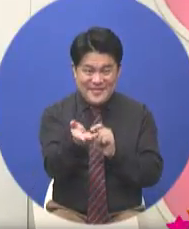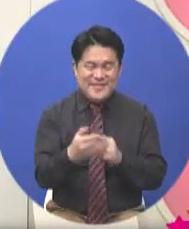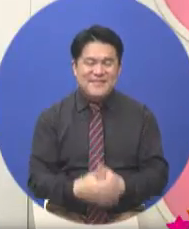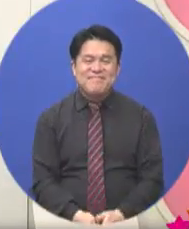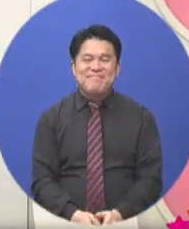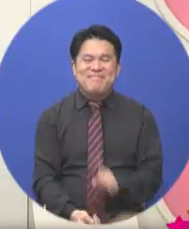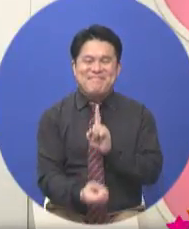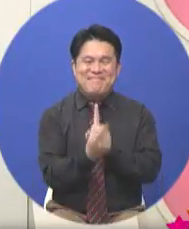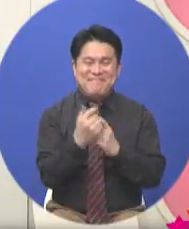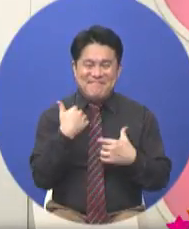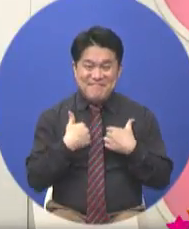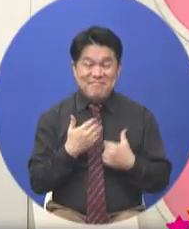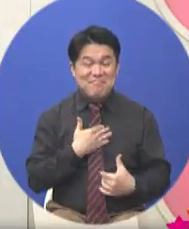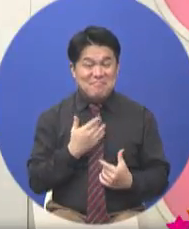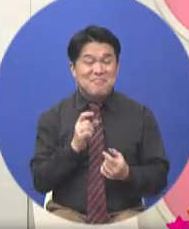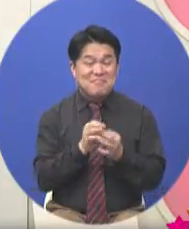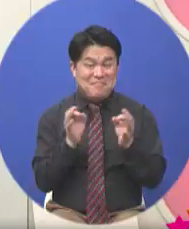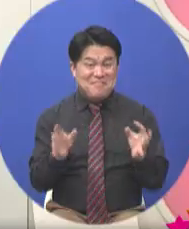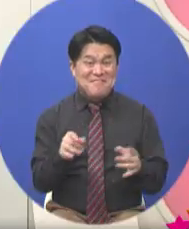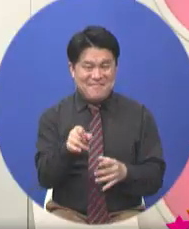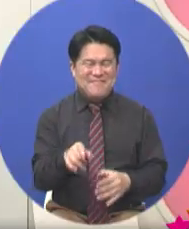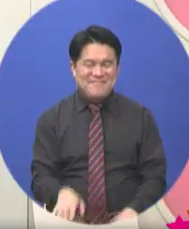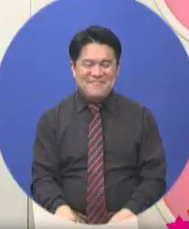예, 반갑습니다. 저, 네. 저도요.